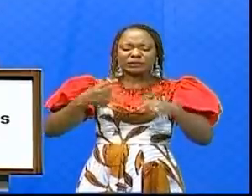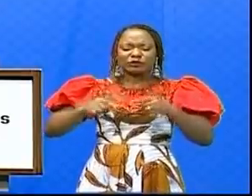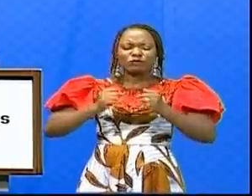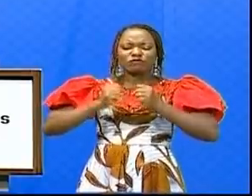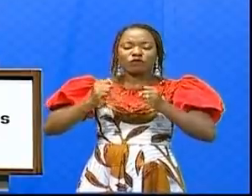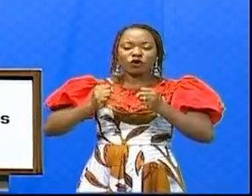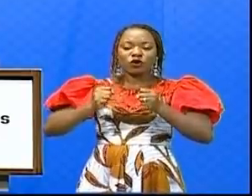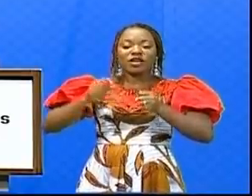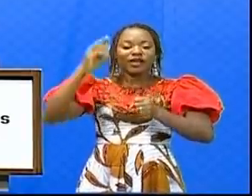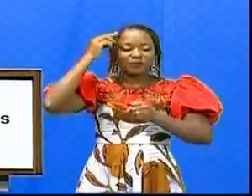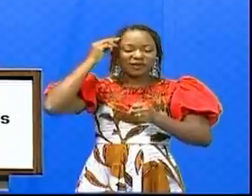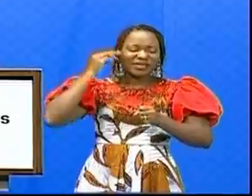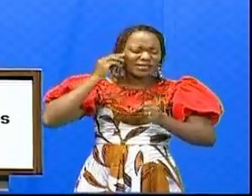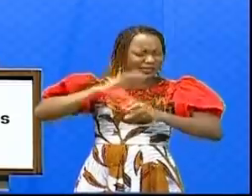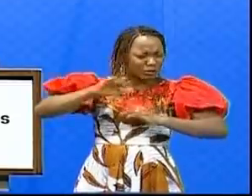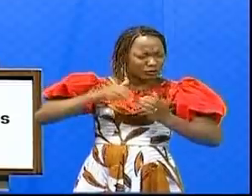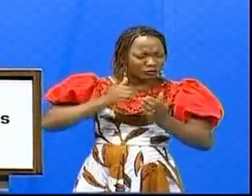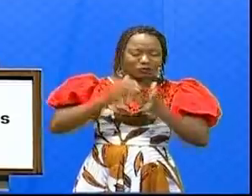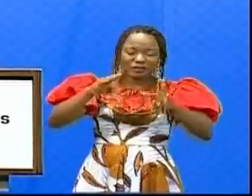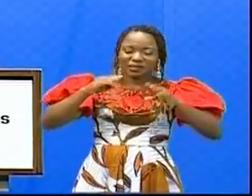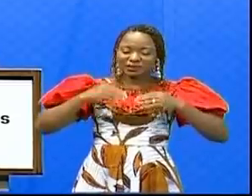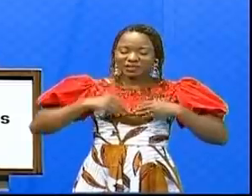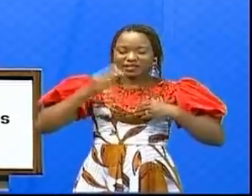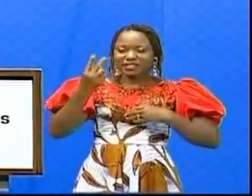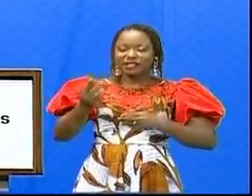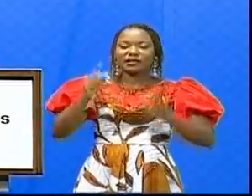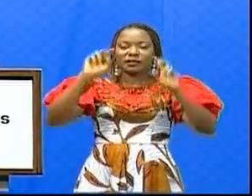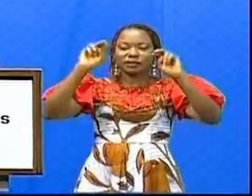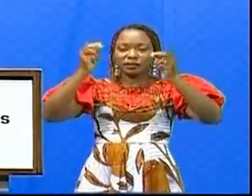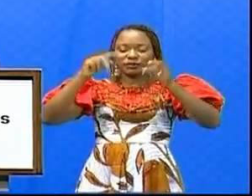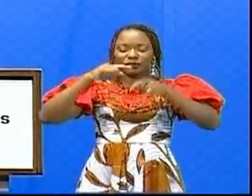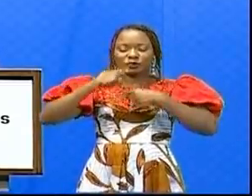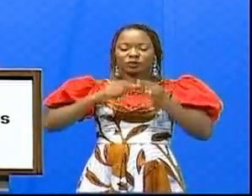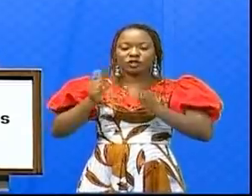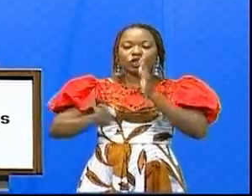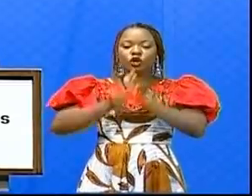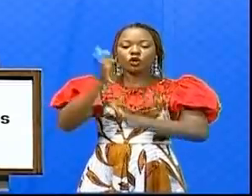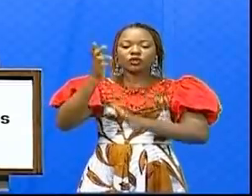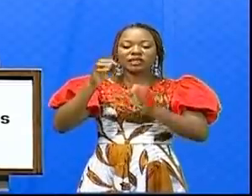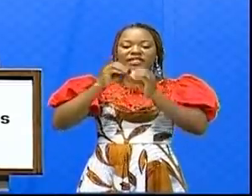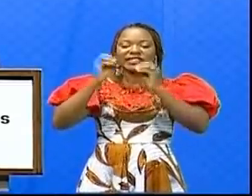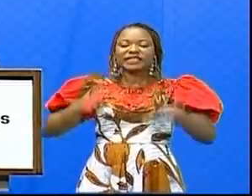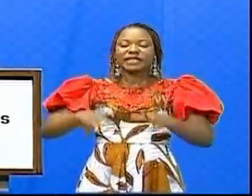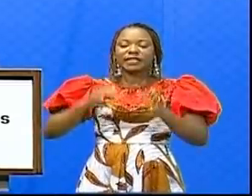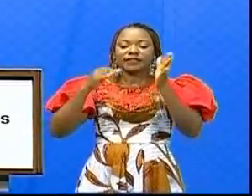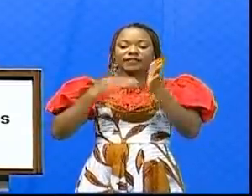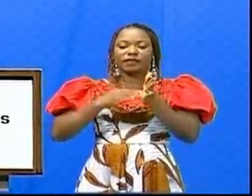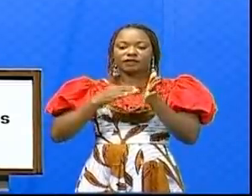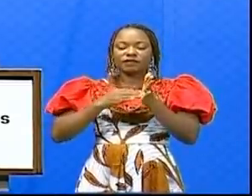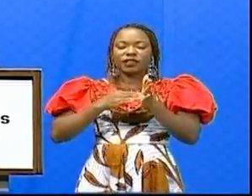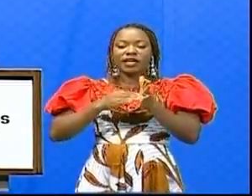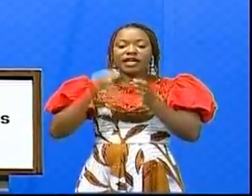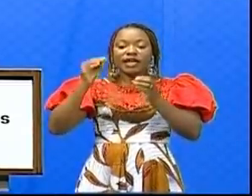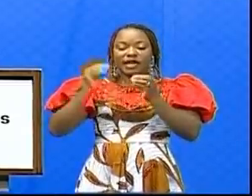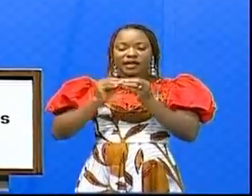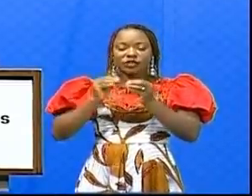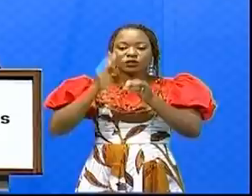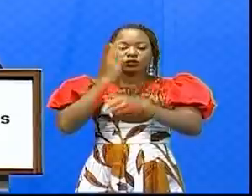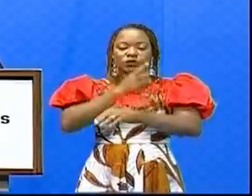délibération, le Conseil a adopté ces deux textes. Commencé à 11h59, la réunion du Conseil des